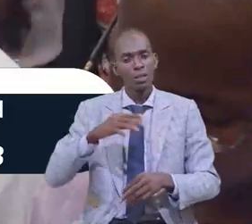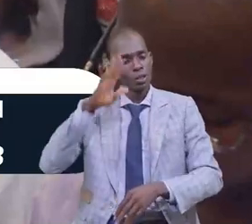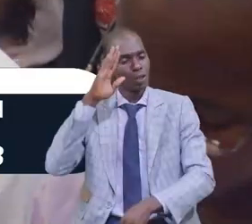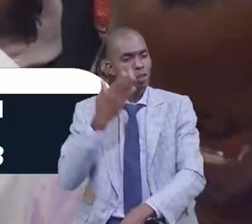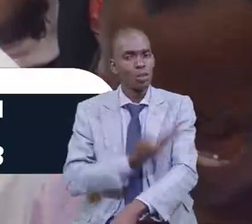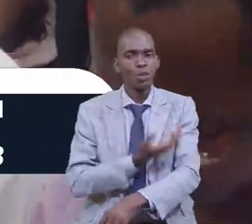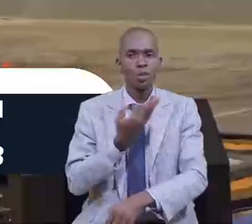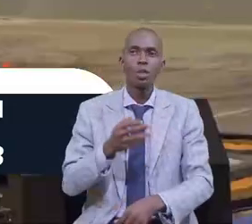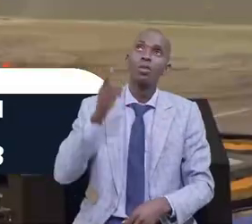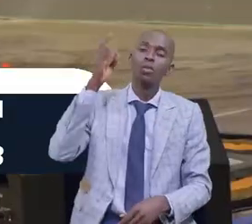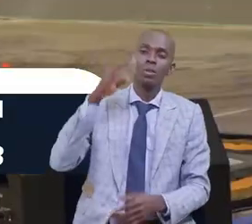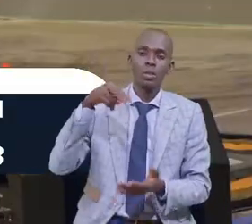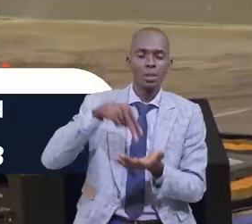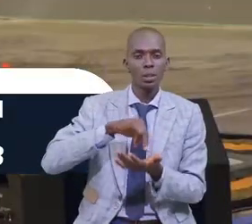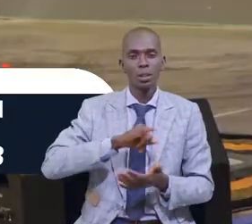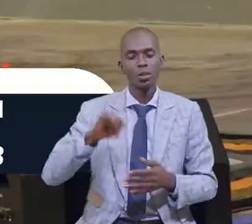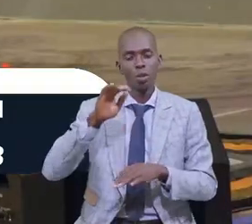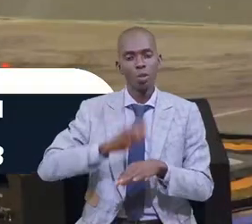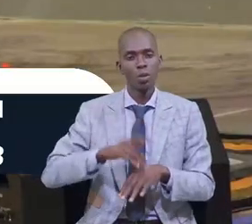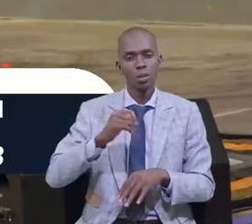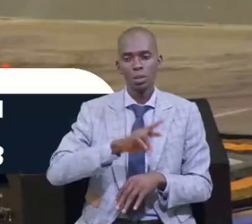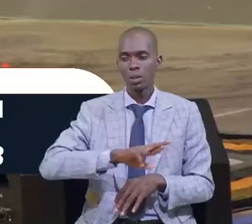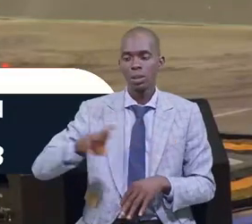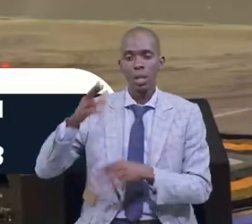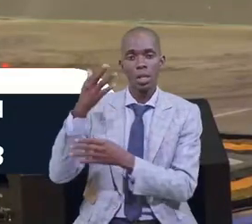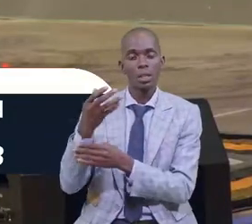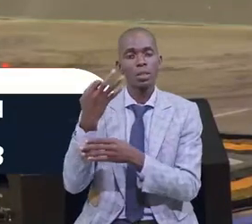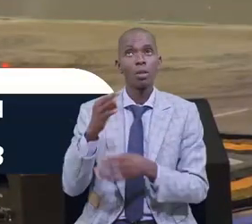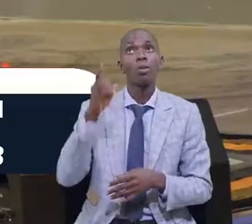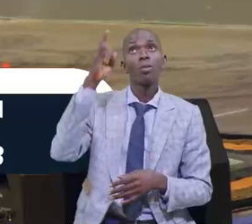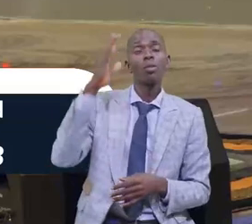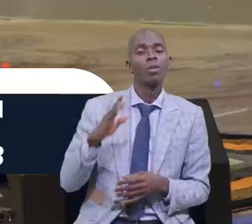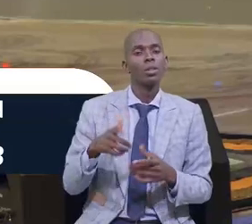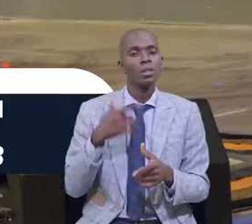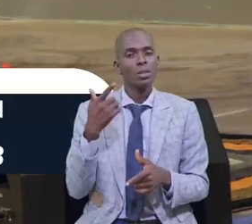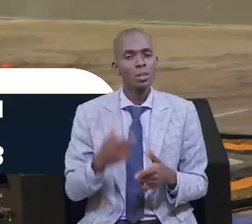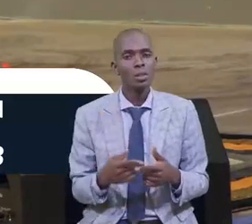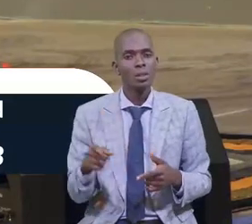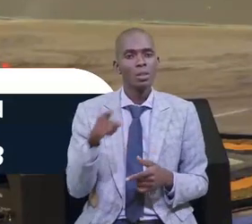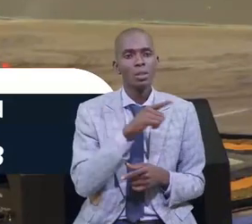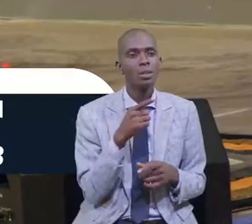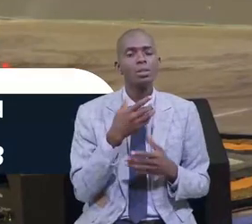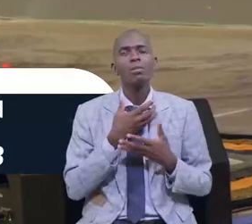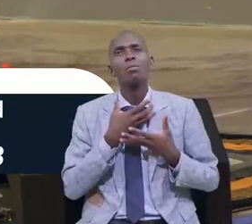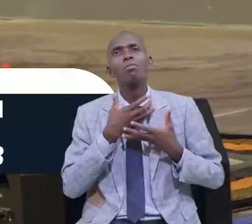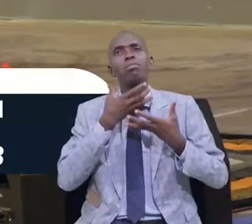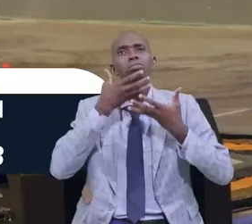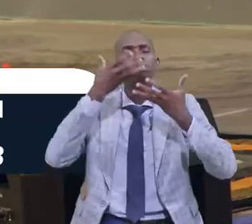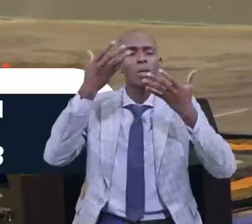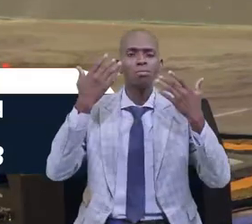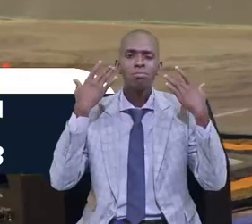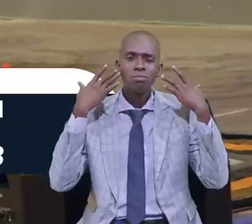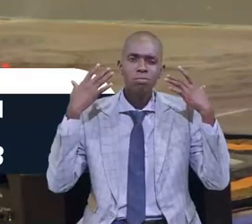l'homme debout à la droite de Dieu. Ils poussèrent alors de grands